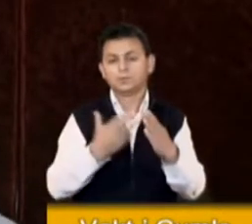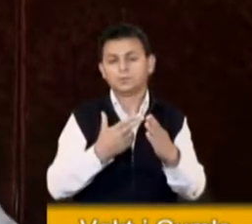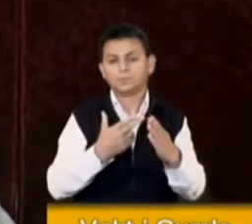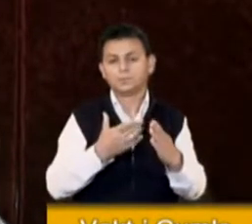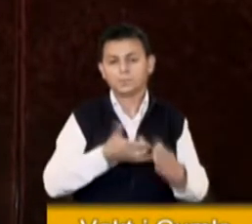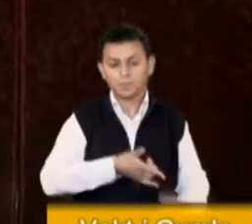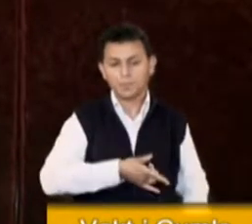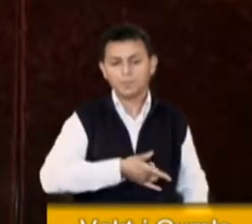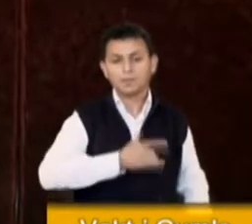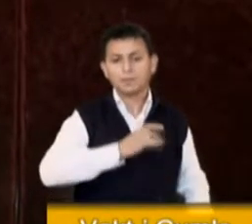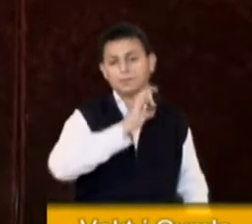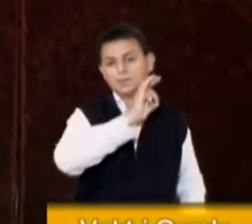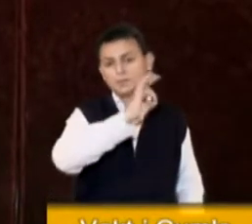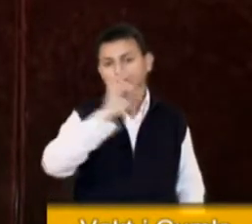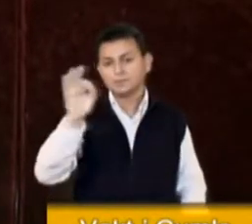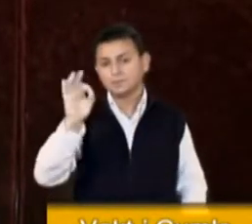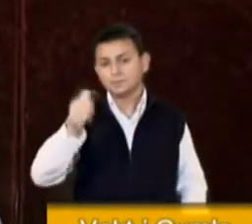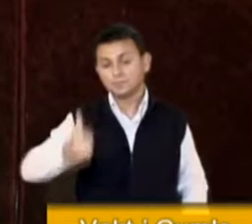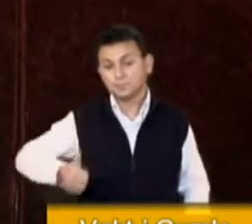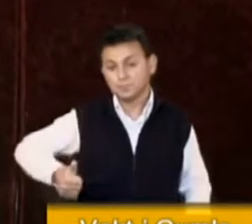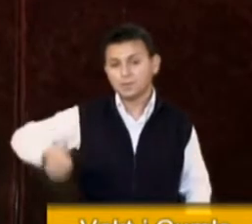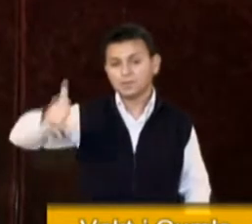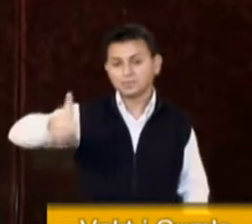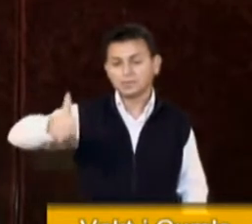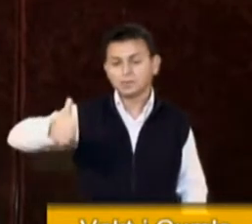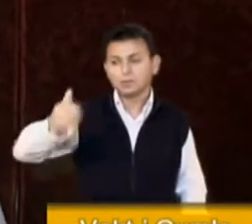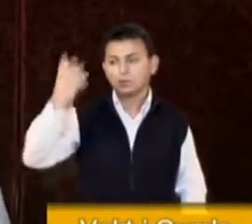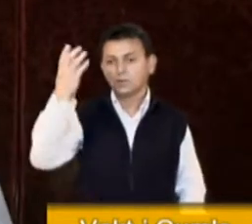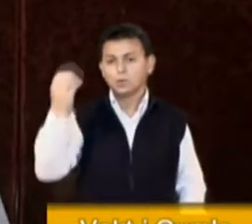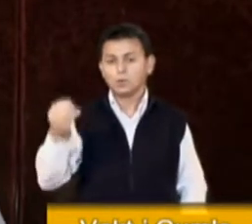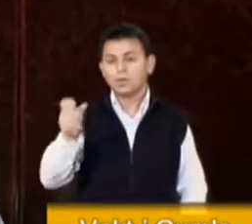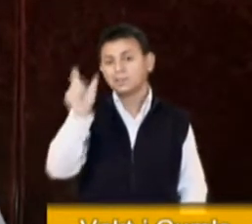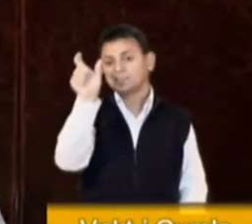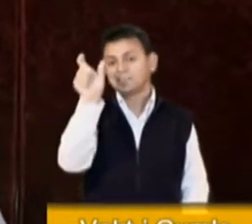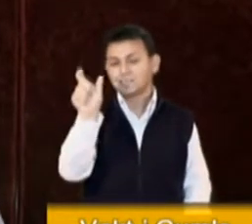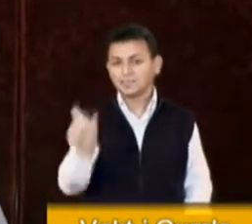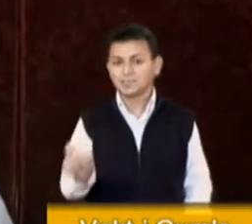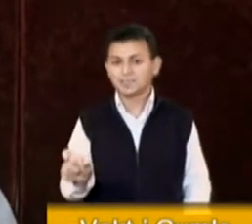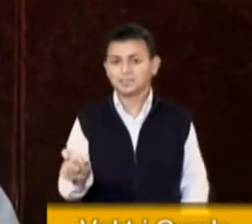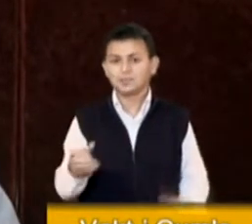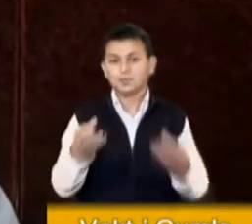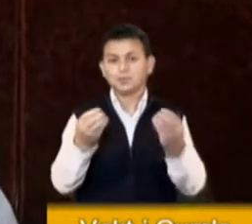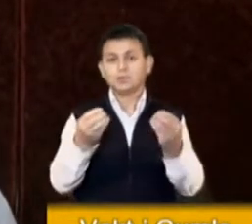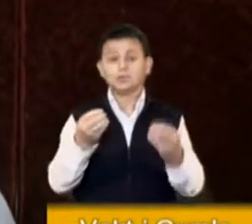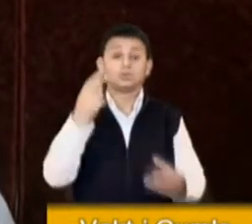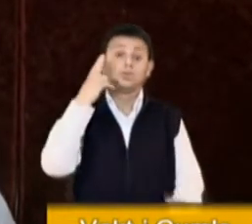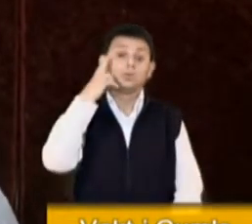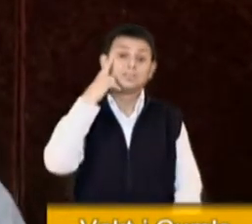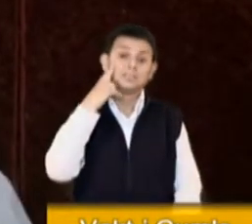Küfrün temsilcisi olan kişi, şahıs büyük bir servete sahip.